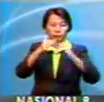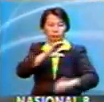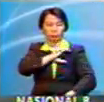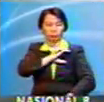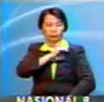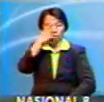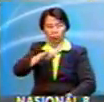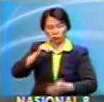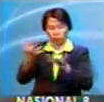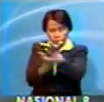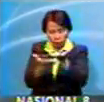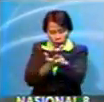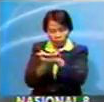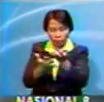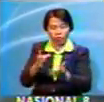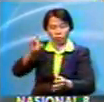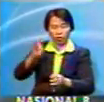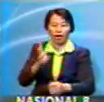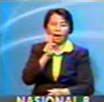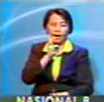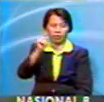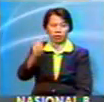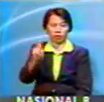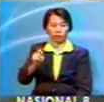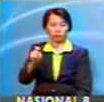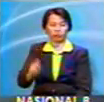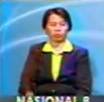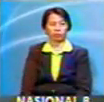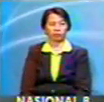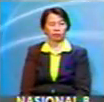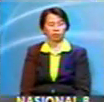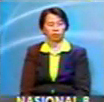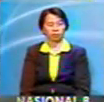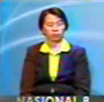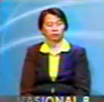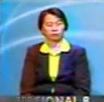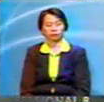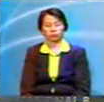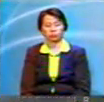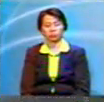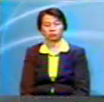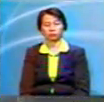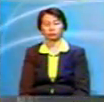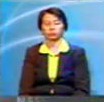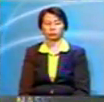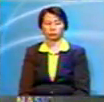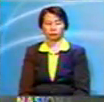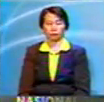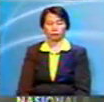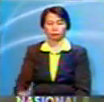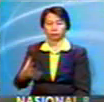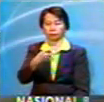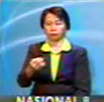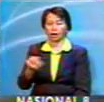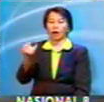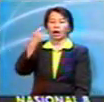Laut untuk saringan ujian air kencing. Dan ini pula